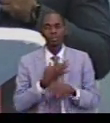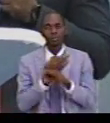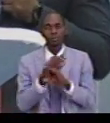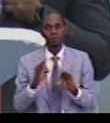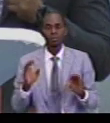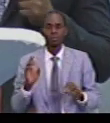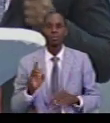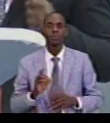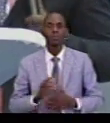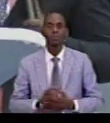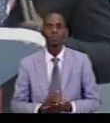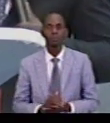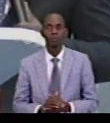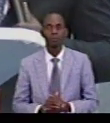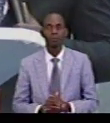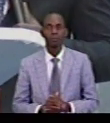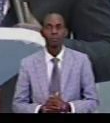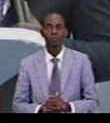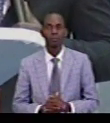Et